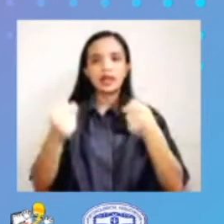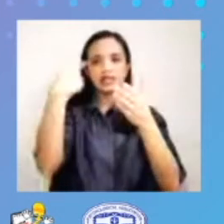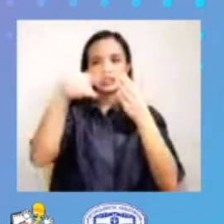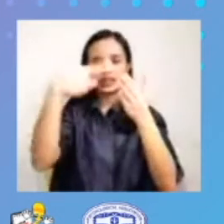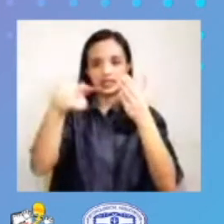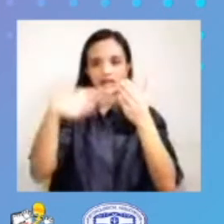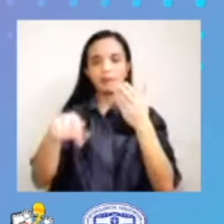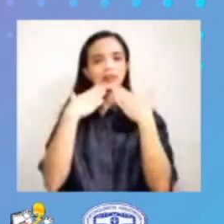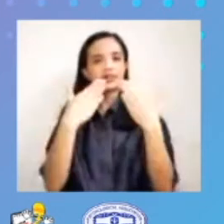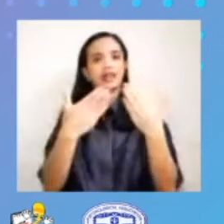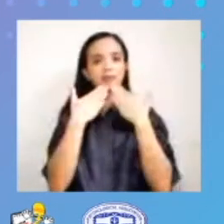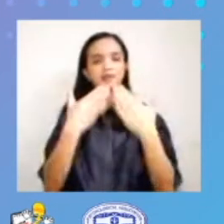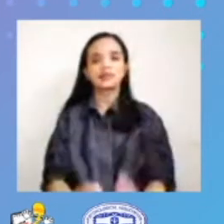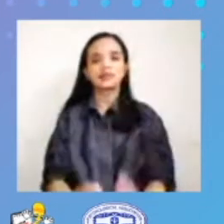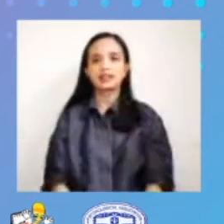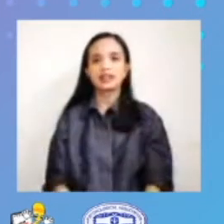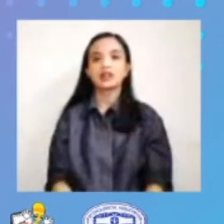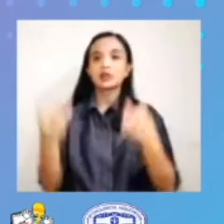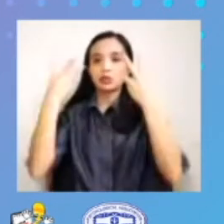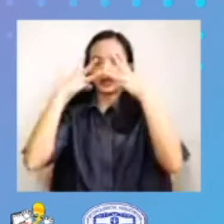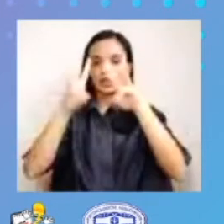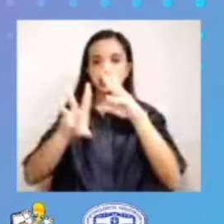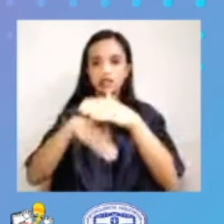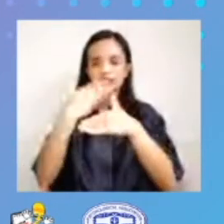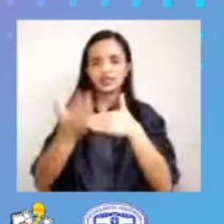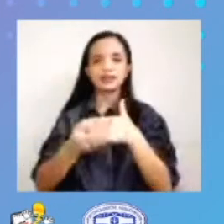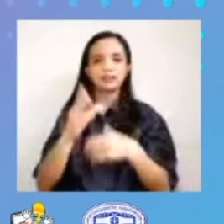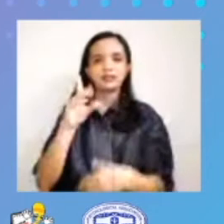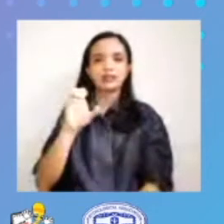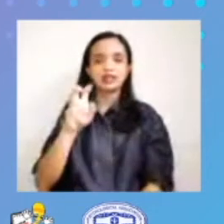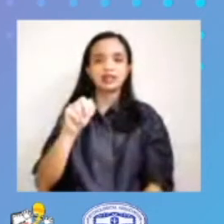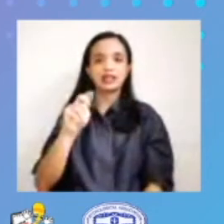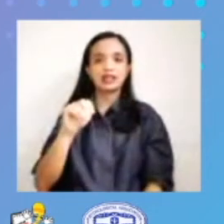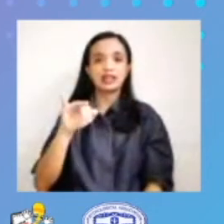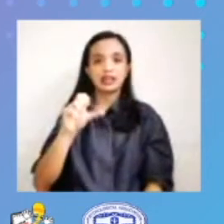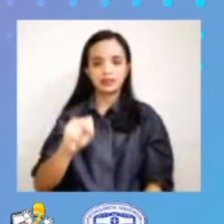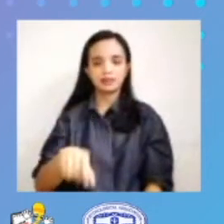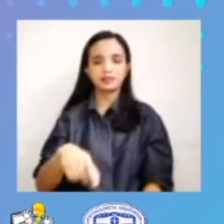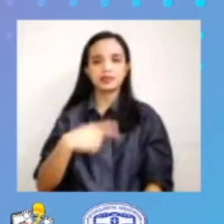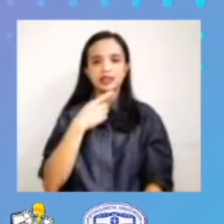It's a start. Gusto ko maging kasing ganda ni Julia. Mag-gym ako, ganyan ako.